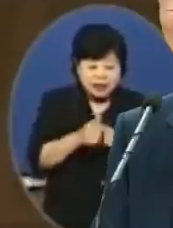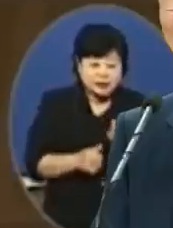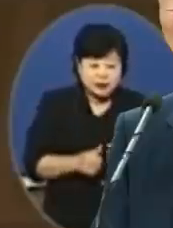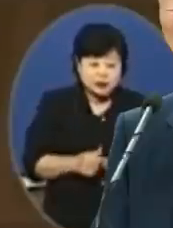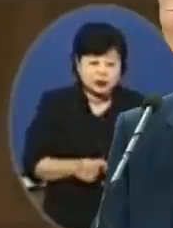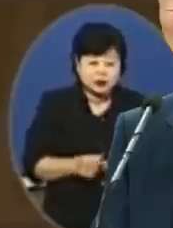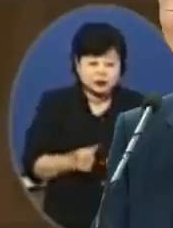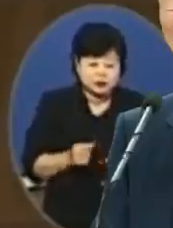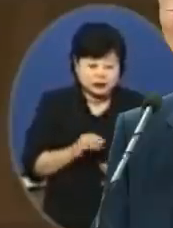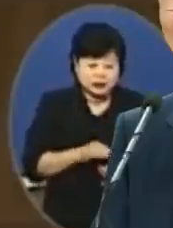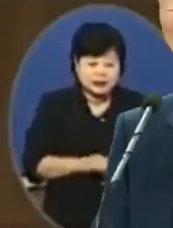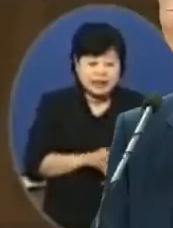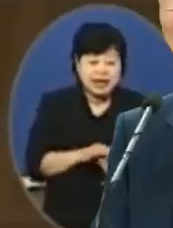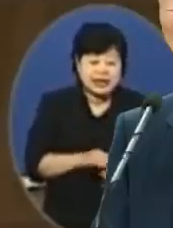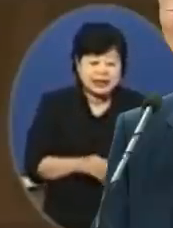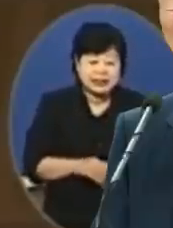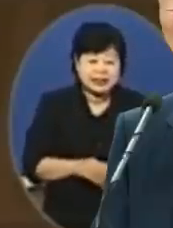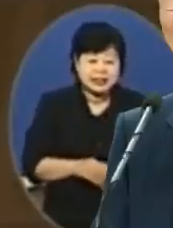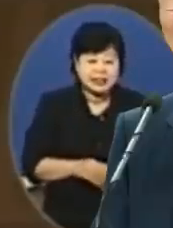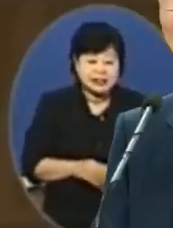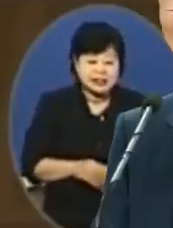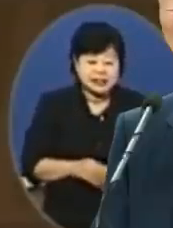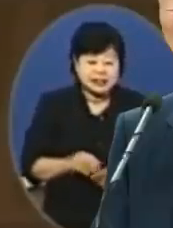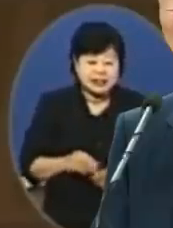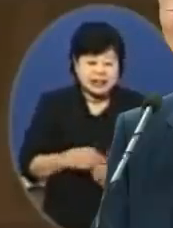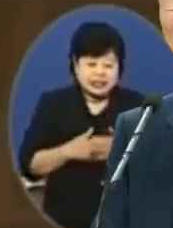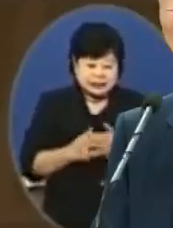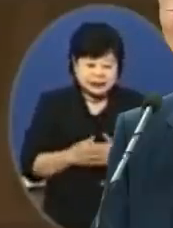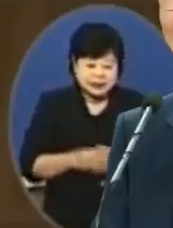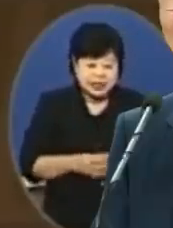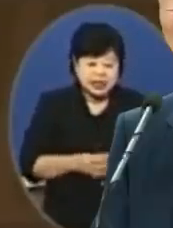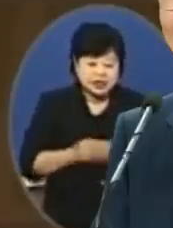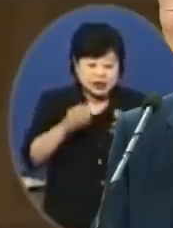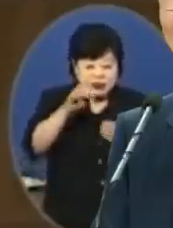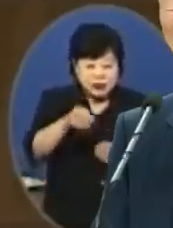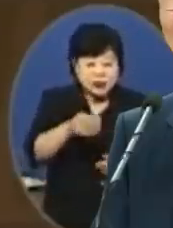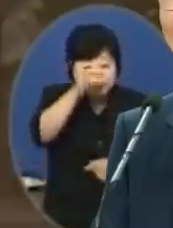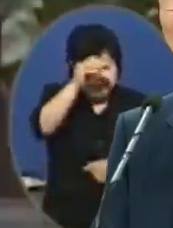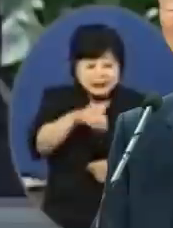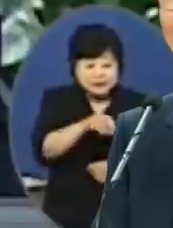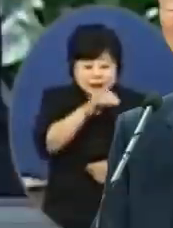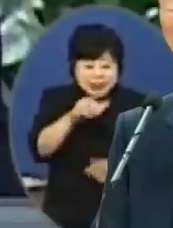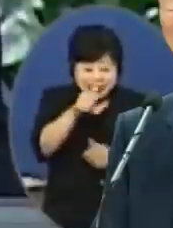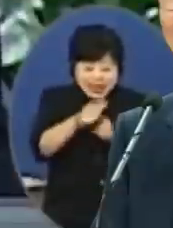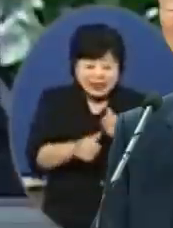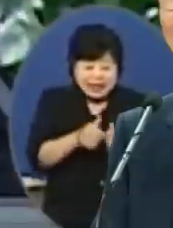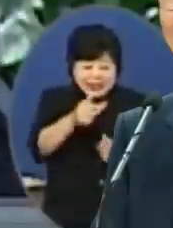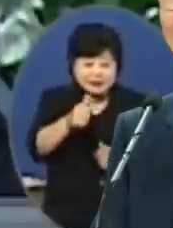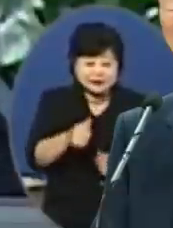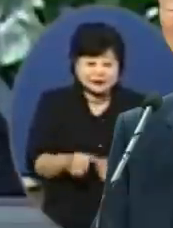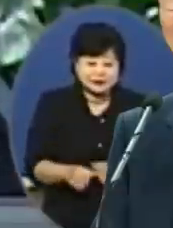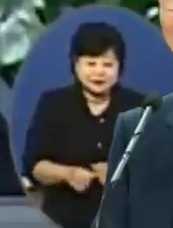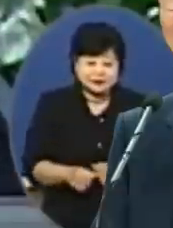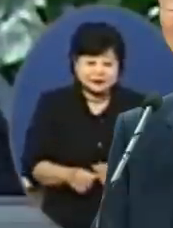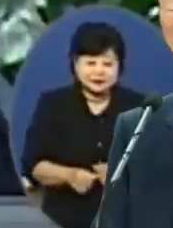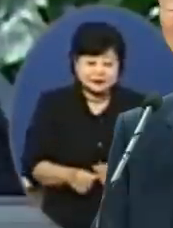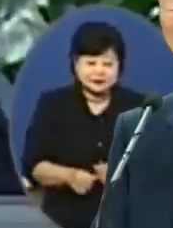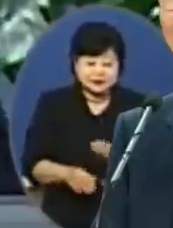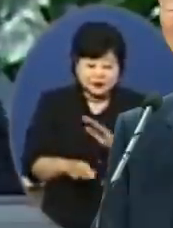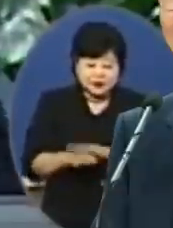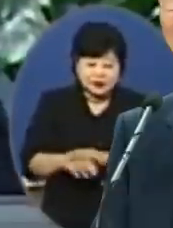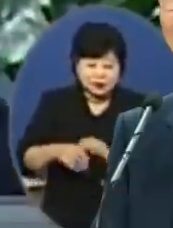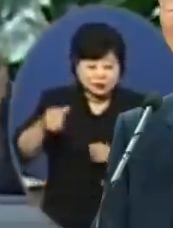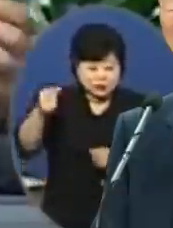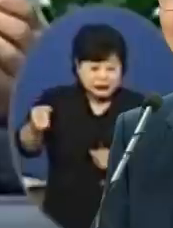하나님의 손을 붙잡고 사랑의 심장이 트인 곳이 바로 십자가라는 것입니다. 하나님은 내